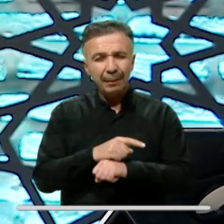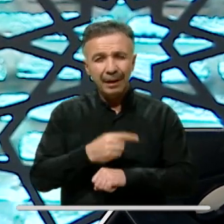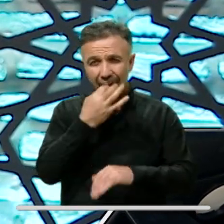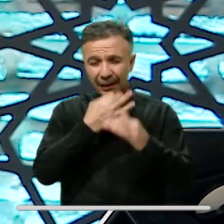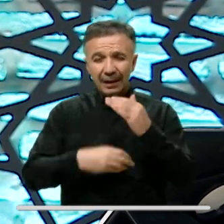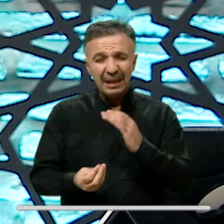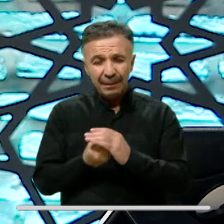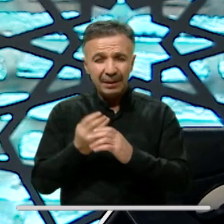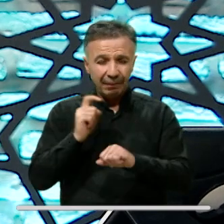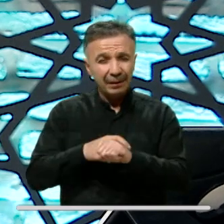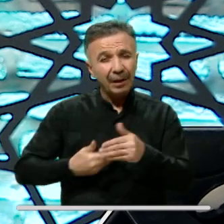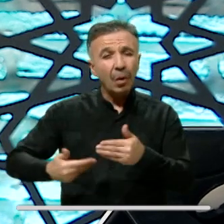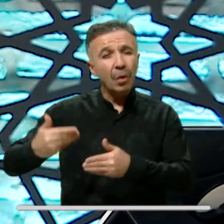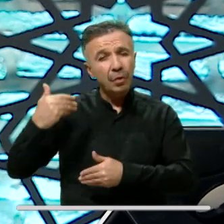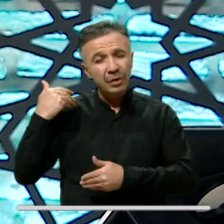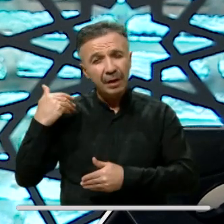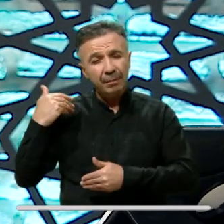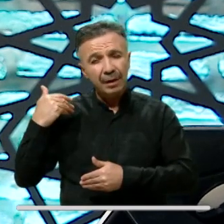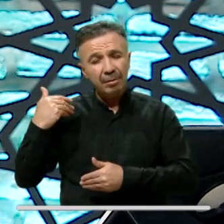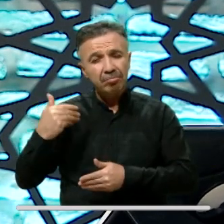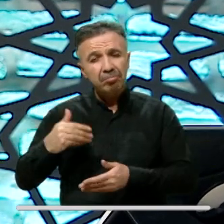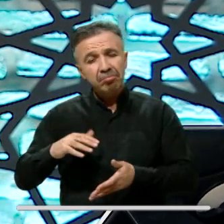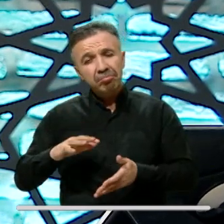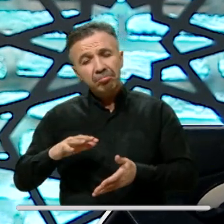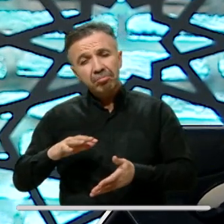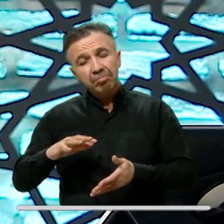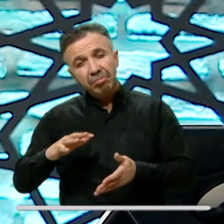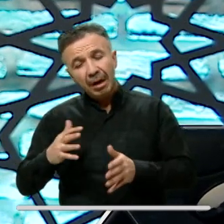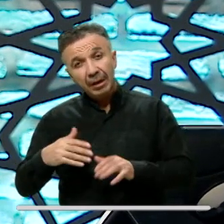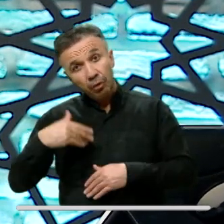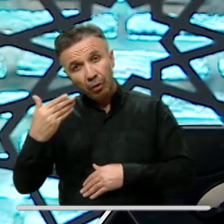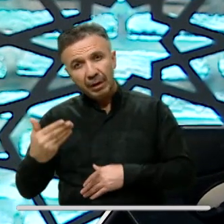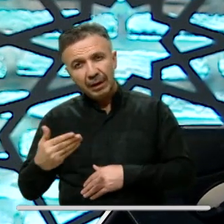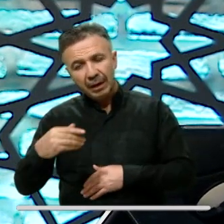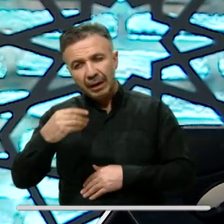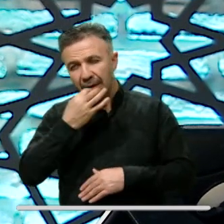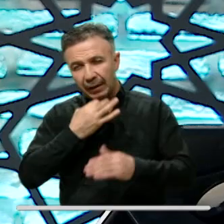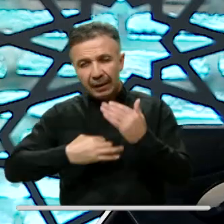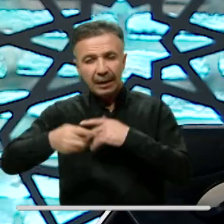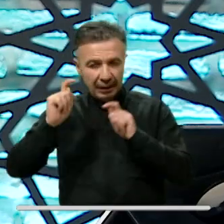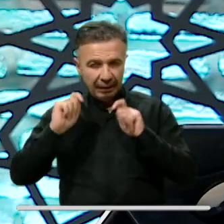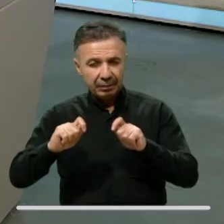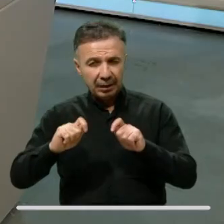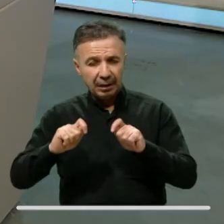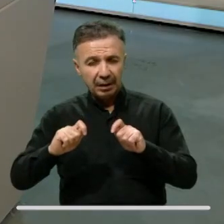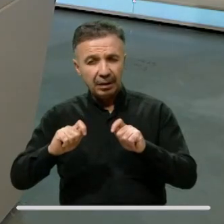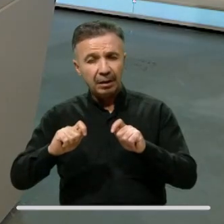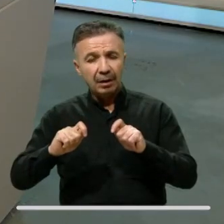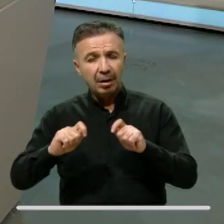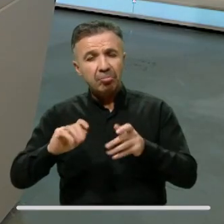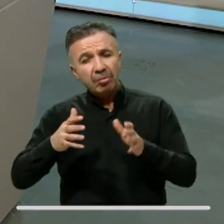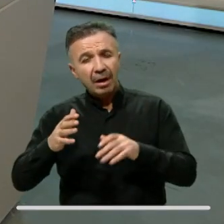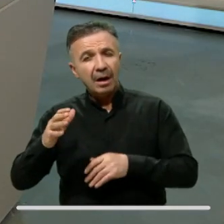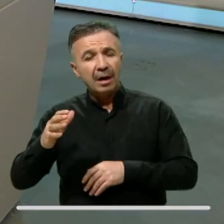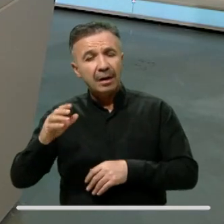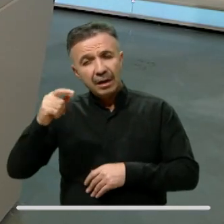imsak vaktinden önce mi yapmalıyız? Ya da sonra yapmakta bir mahsur var mı? Veya unutursak niyet etmeyi, bu şekilde